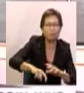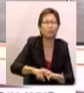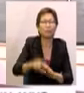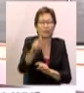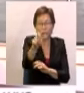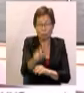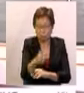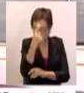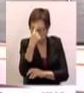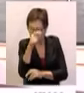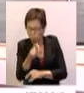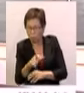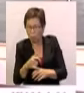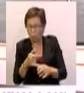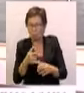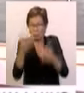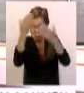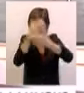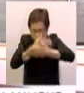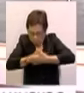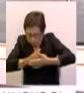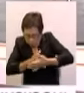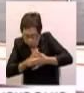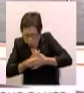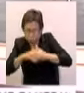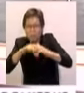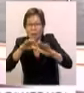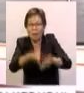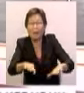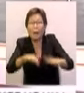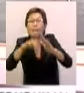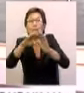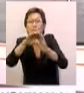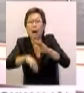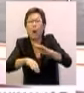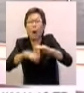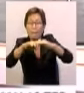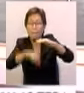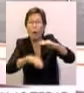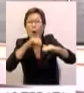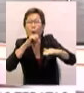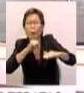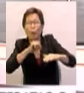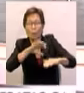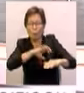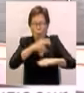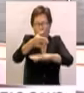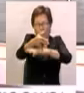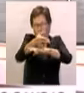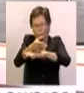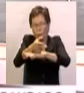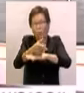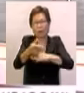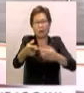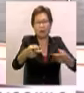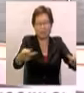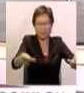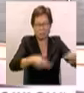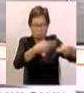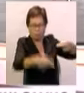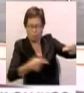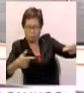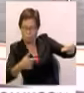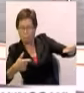Seorang suspek kes rogol kanak-kanak bawah umur diberkas di Paya Terubung, Pulau Pinang selepas polis bertindak menembak tayar kereta yang